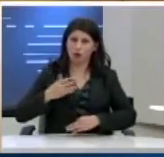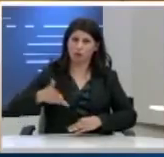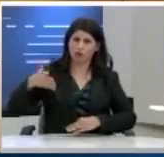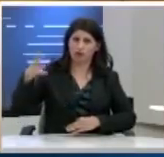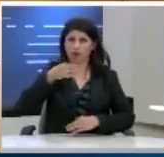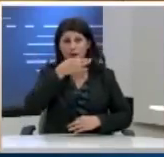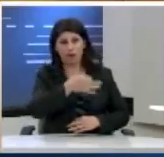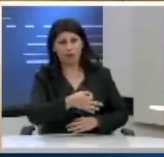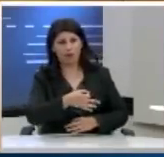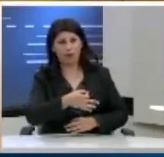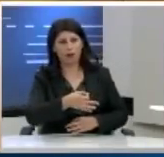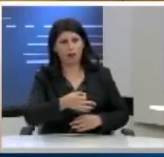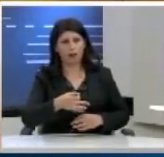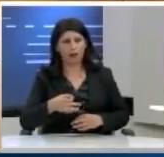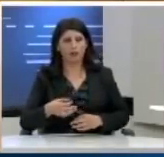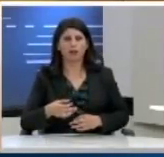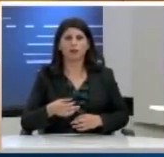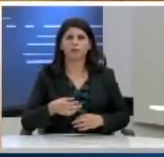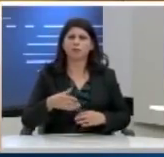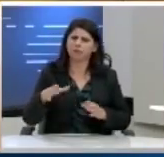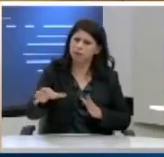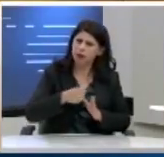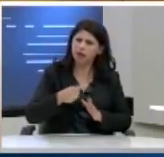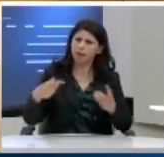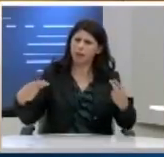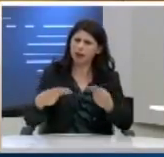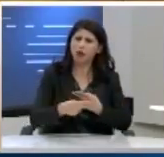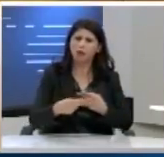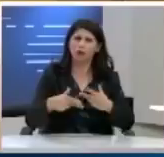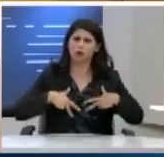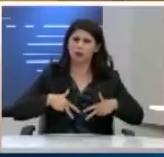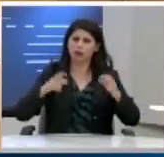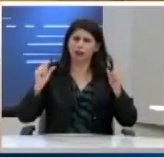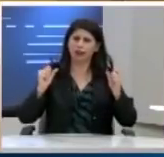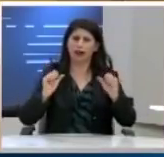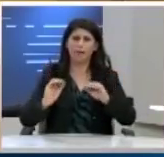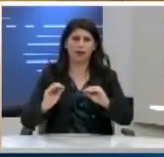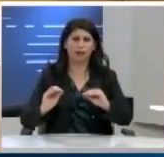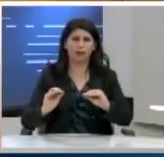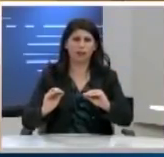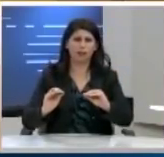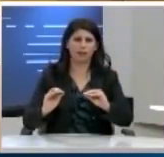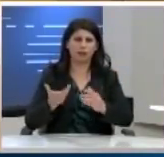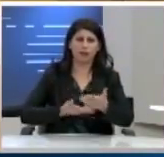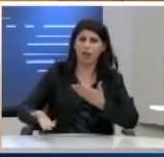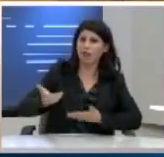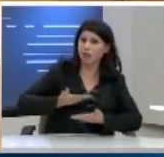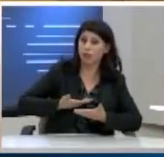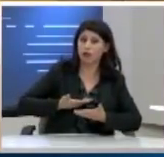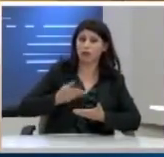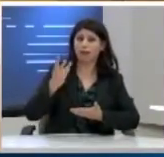λέει πάρτε εδώ πέρα περικοπές στο κράτος, στην υγεία, στην παιδεία και δώστε μας το 3,5% να